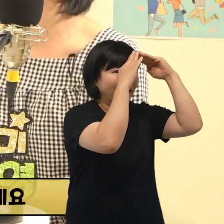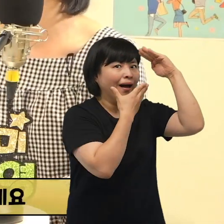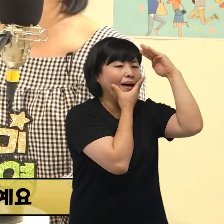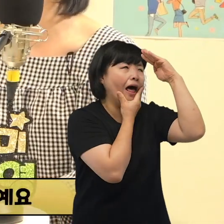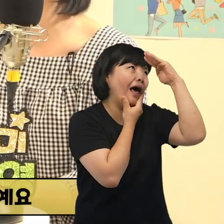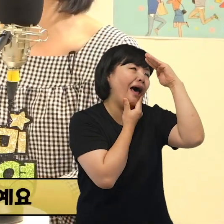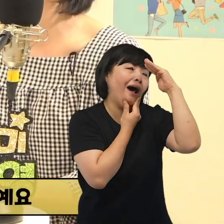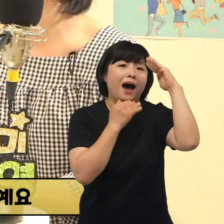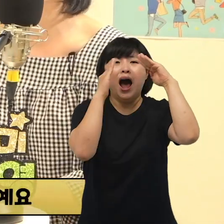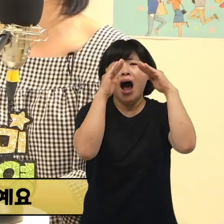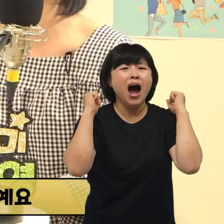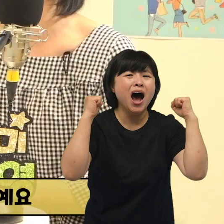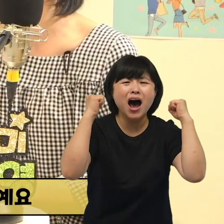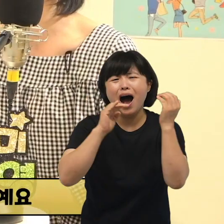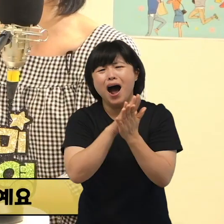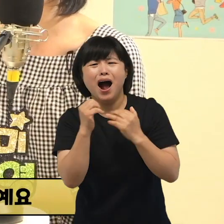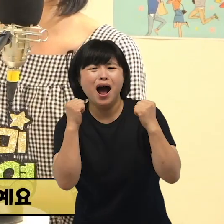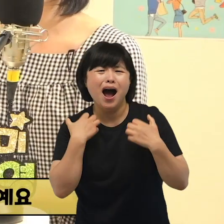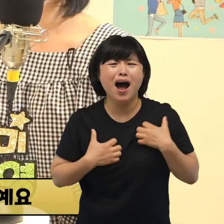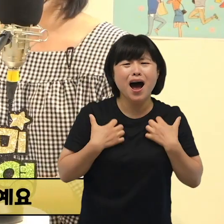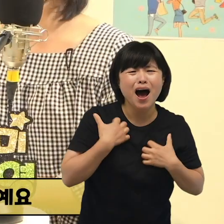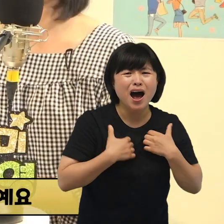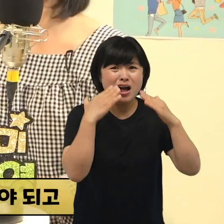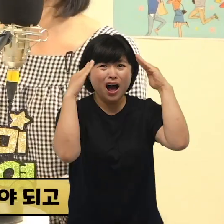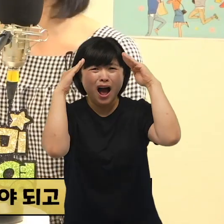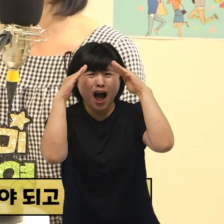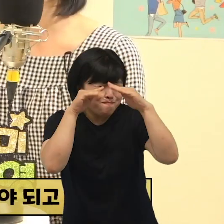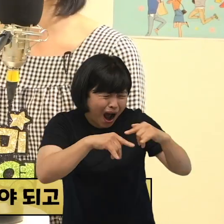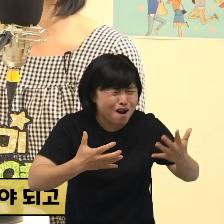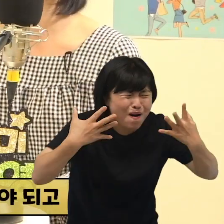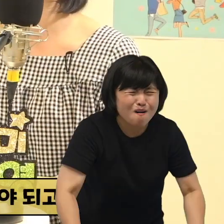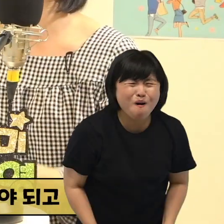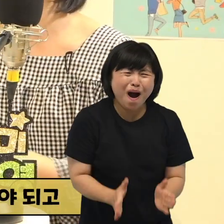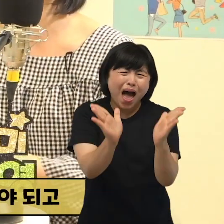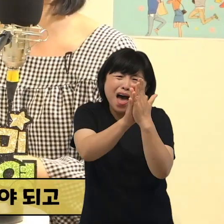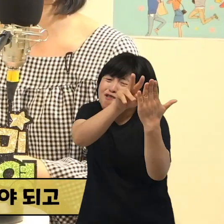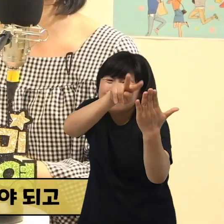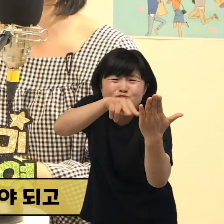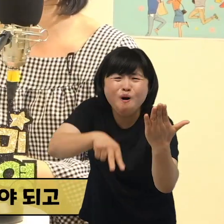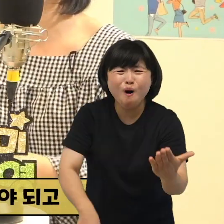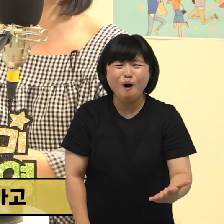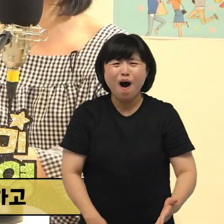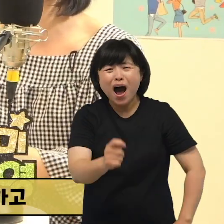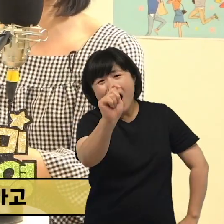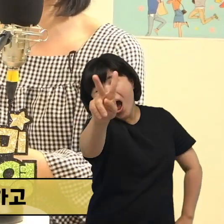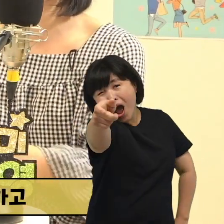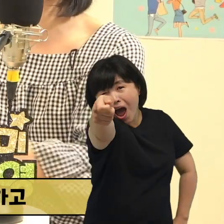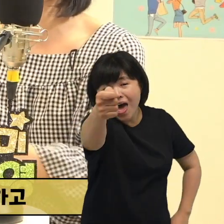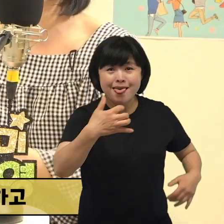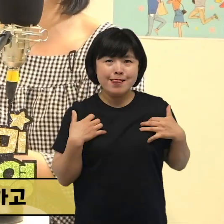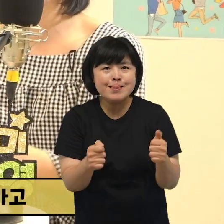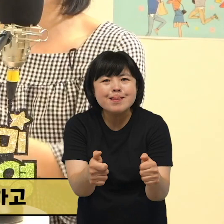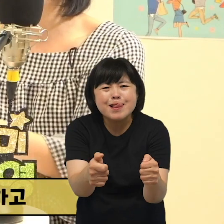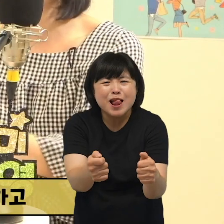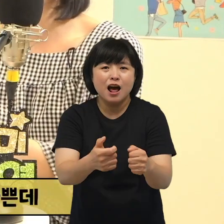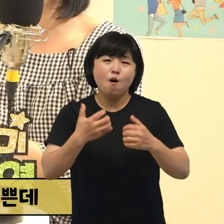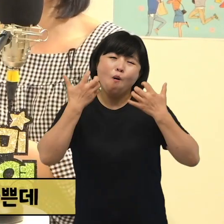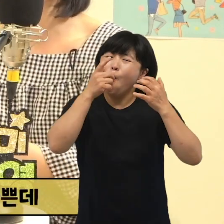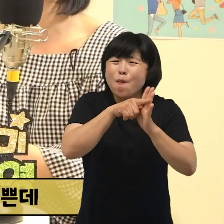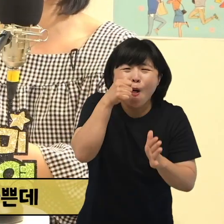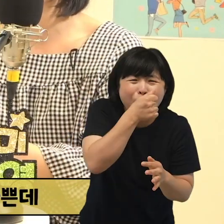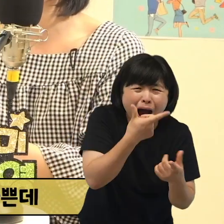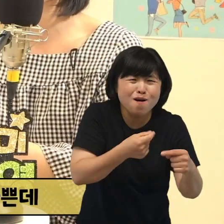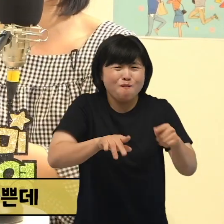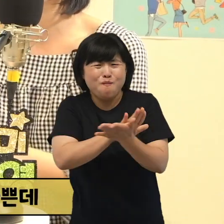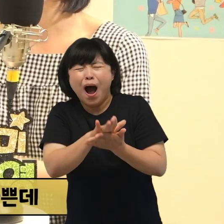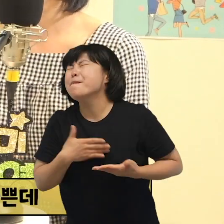거예요. 집에서 시선 녹음하고 있는 거예요. 막 집에 할 게 너무 많아요. 책도 읽어야 되고, 맞아요. TV도 봐야 되고, 게임도 해야 되고, 고양이랑도